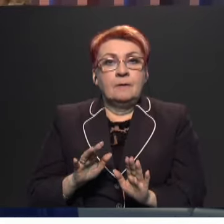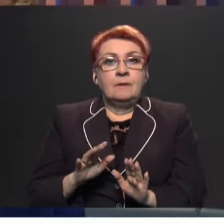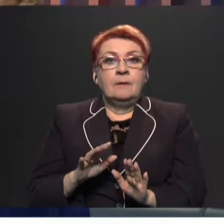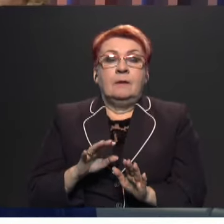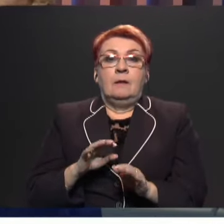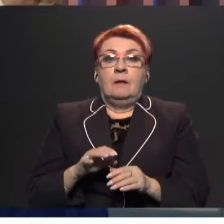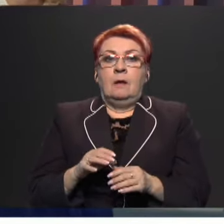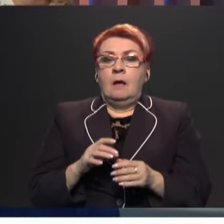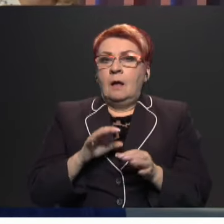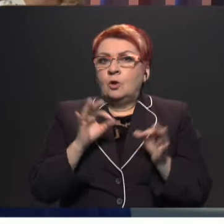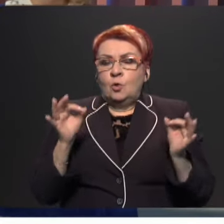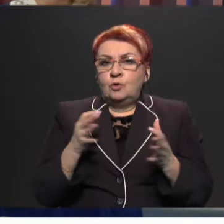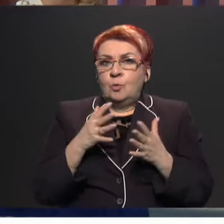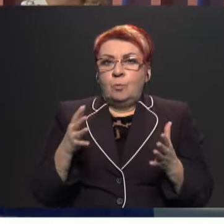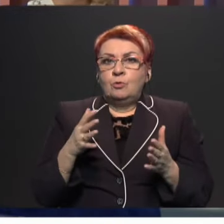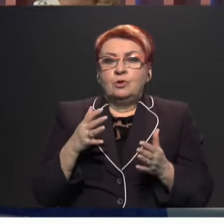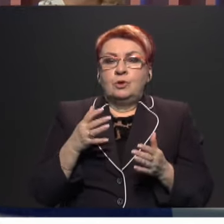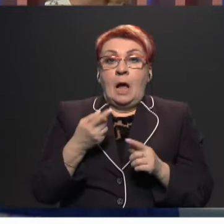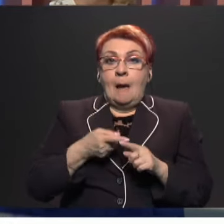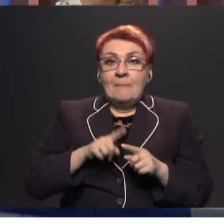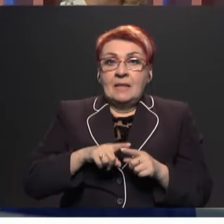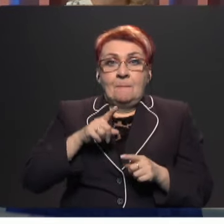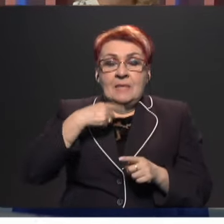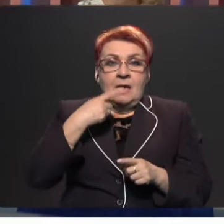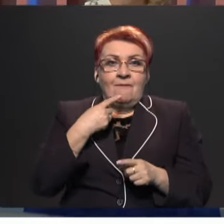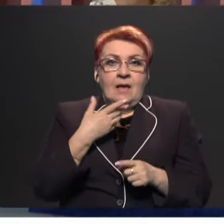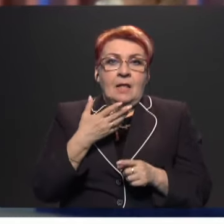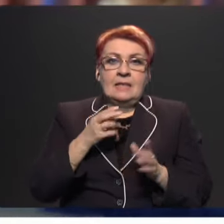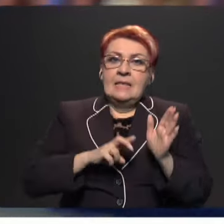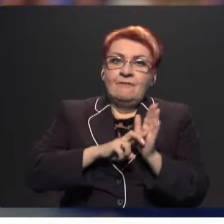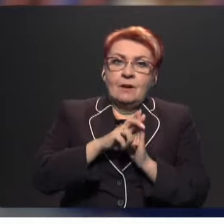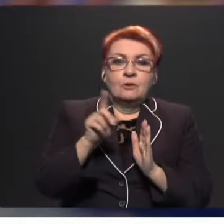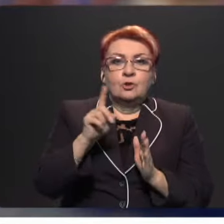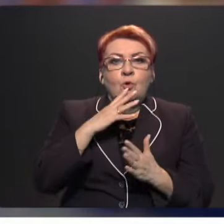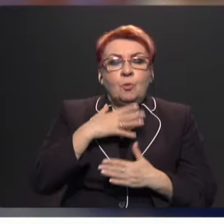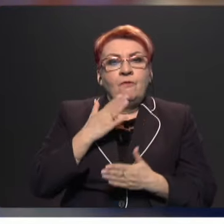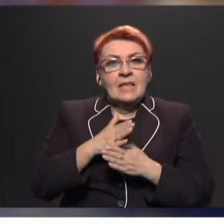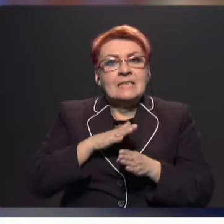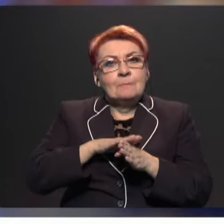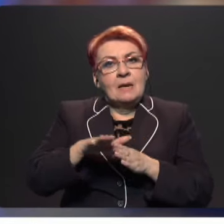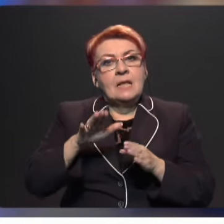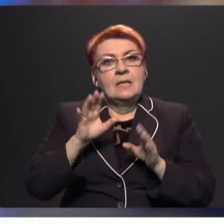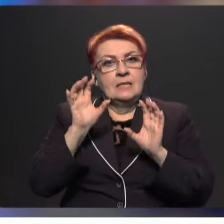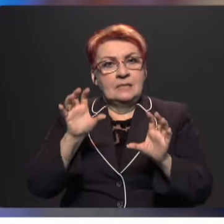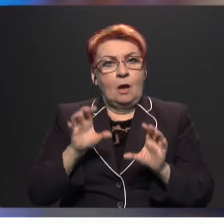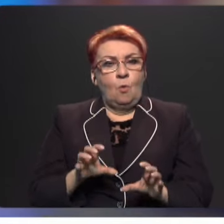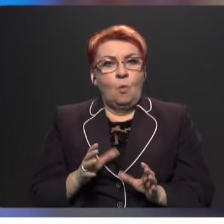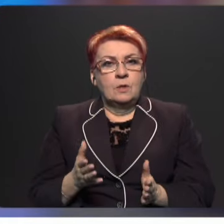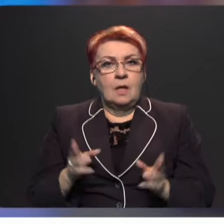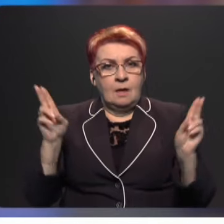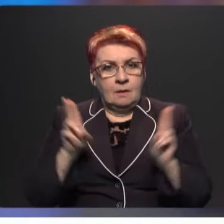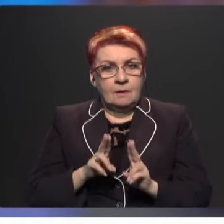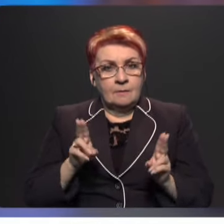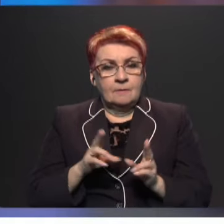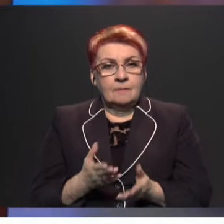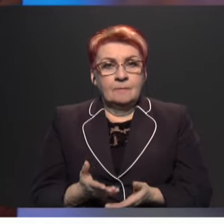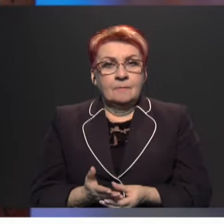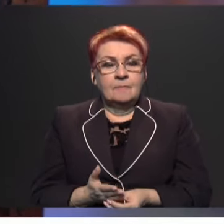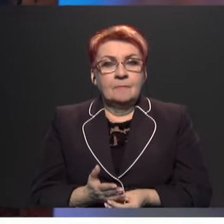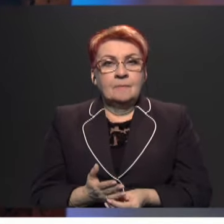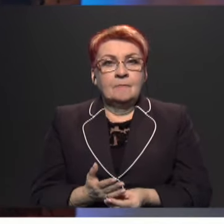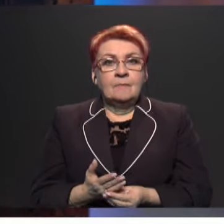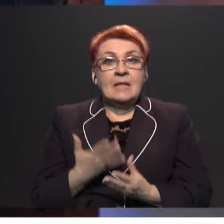говорится. Ни в храмах, ни нигде. Что любовь есть исполнение закона. Ну, проще сказать, если муж и жена